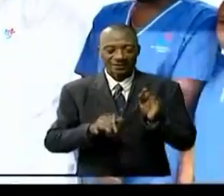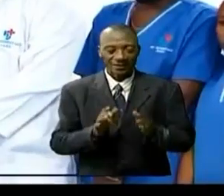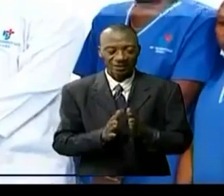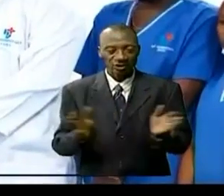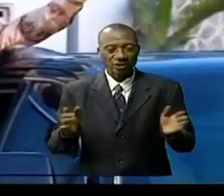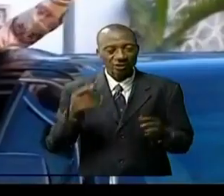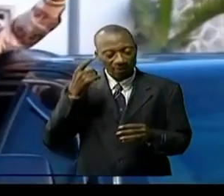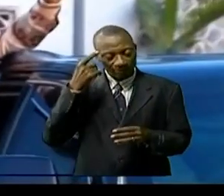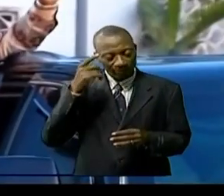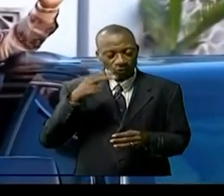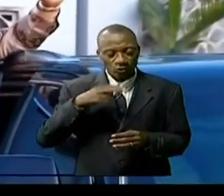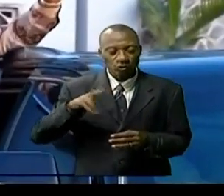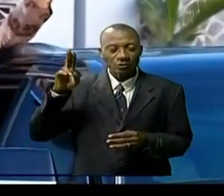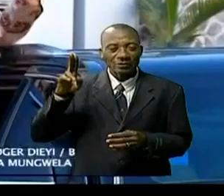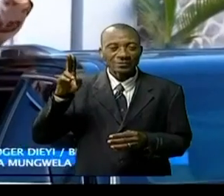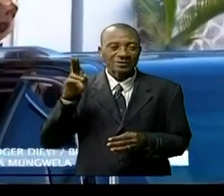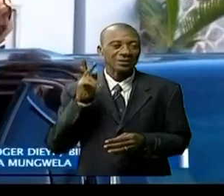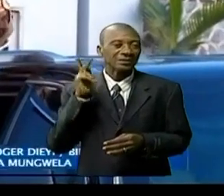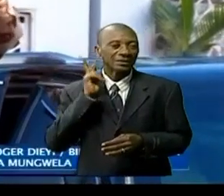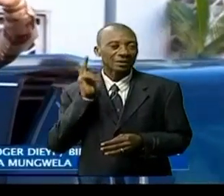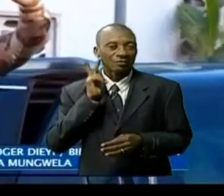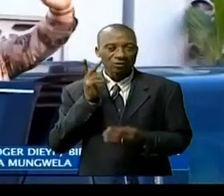augustin kabuya